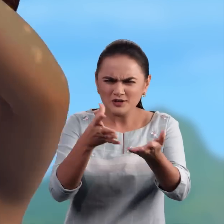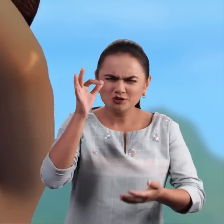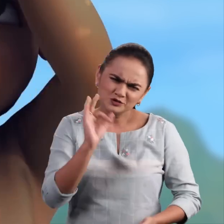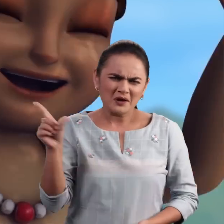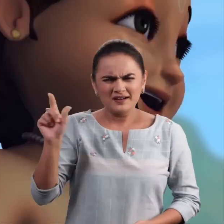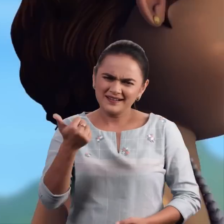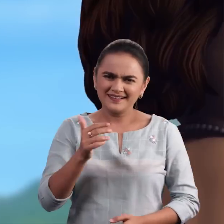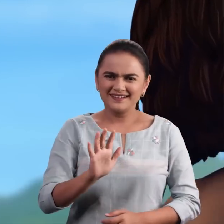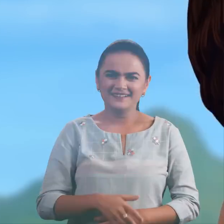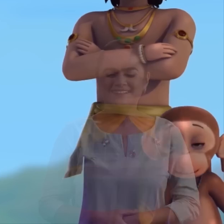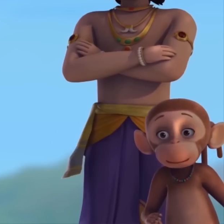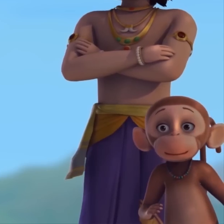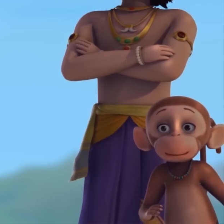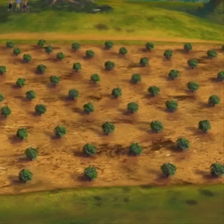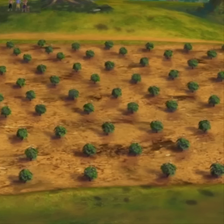बांटेंगी।